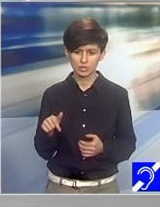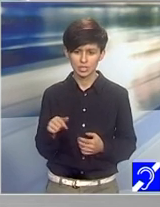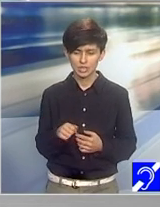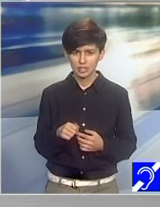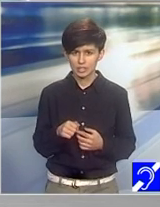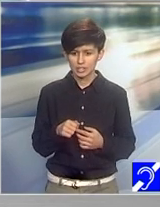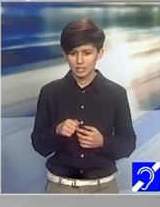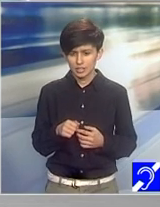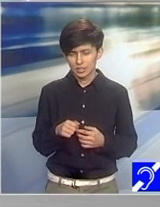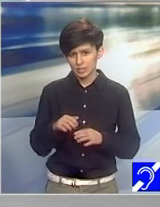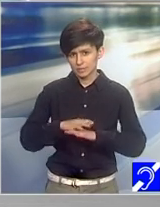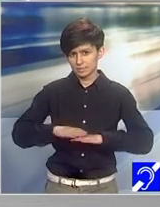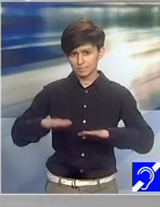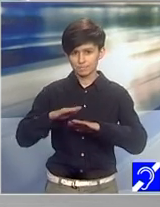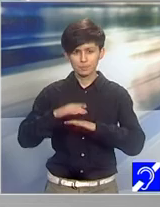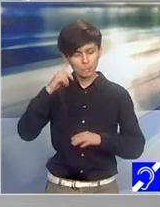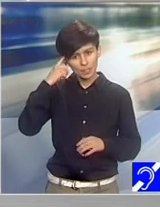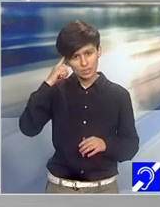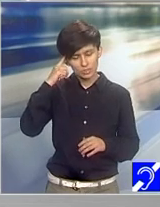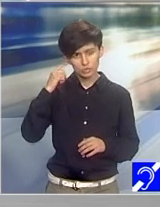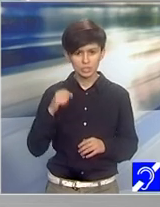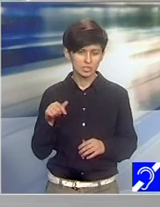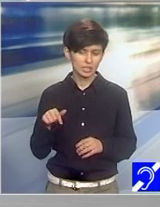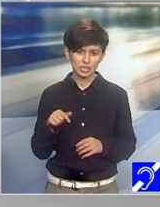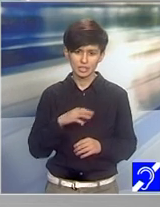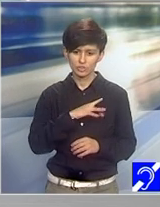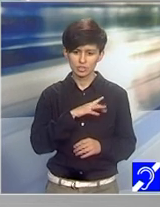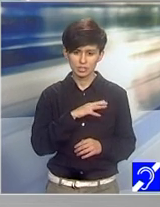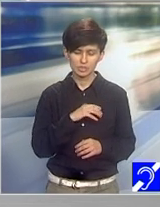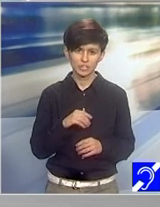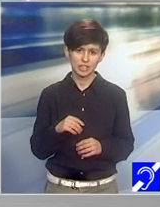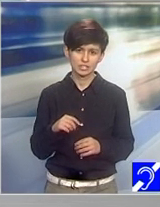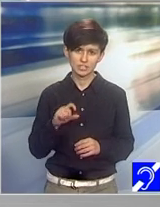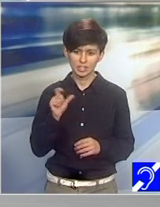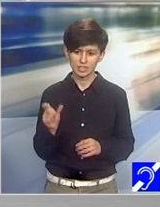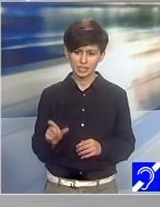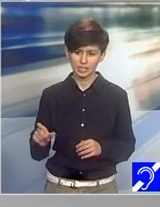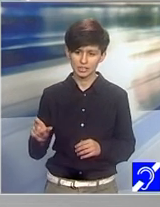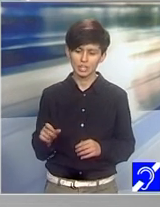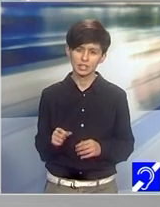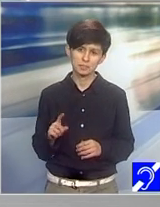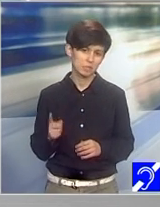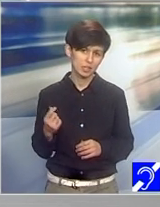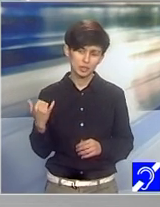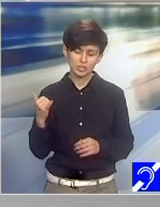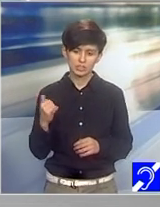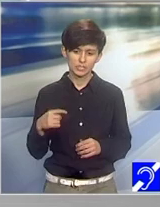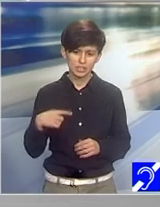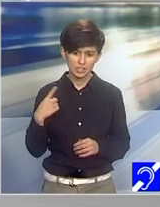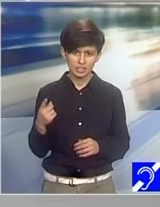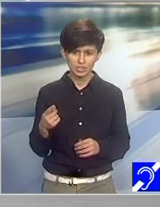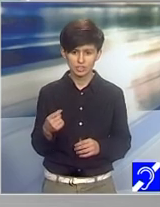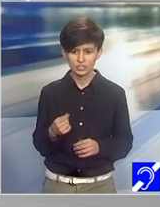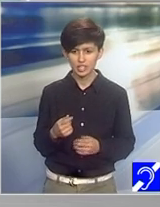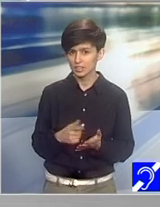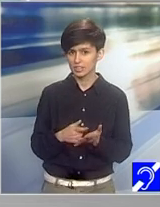o asemenea popularizare a ei și în Franța, în scurt timp în Italia. Poate vor veni și alte oferte la care noi